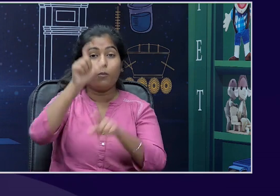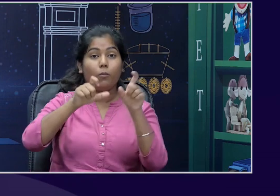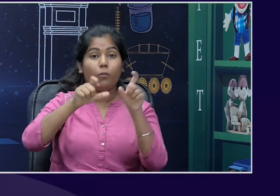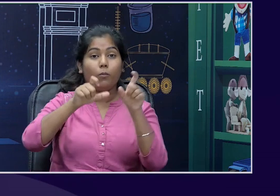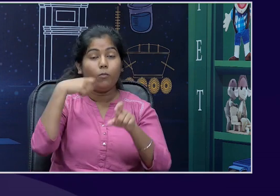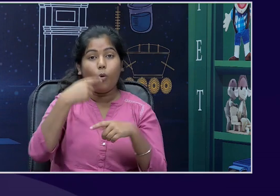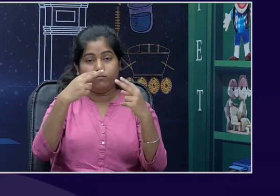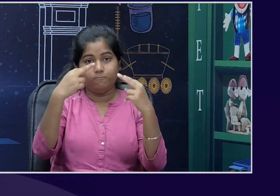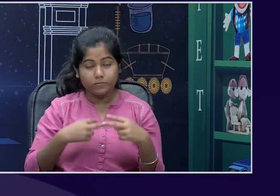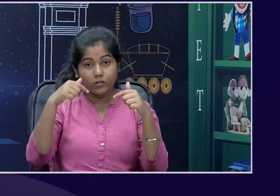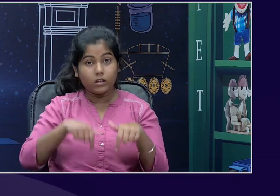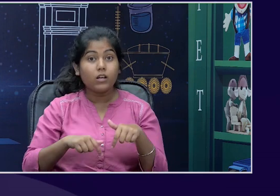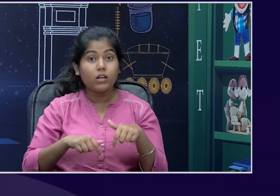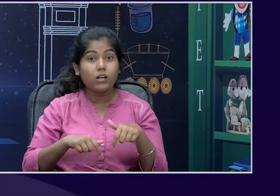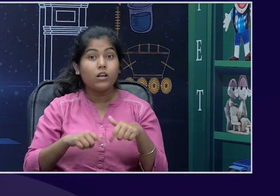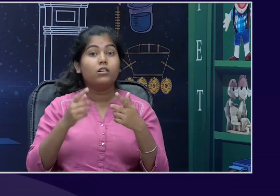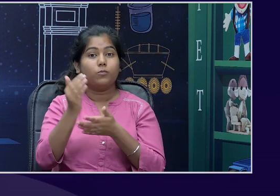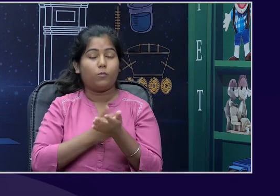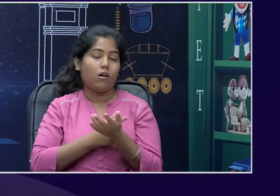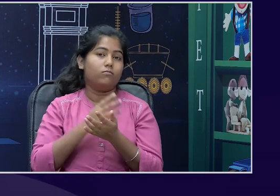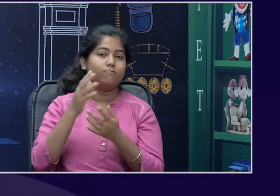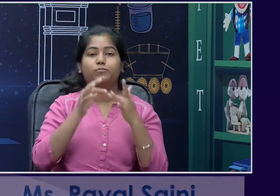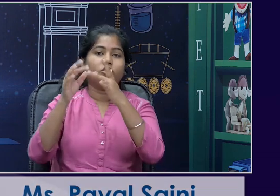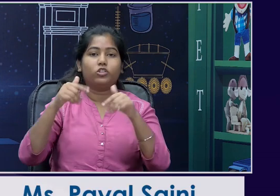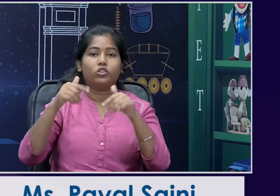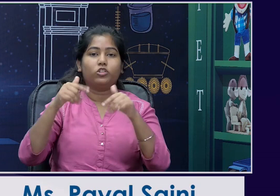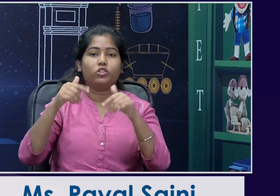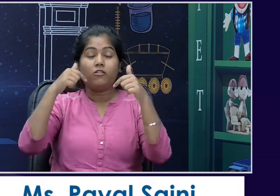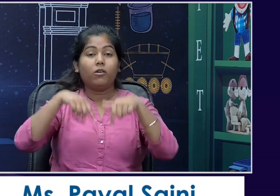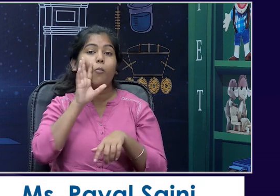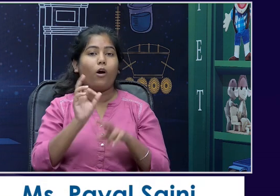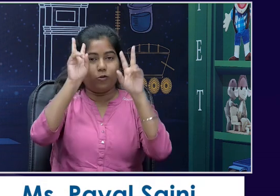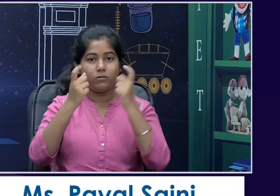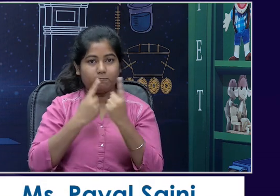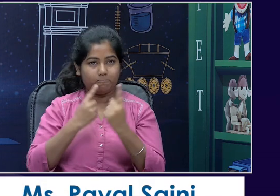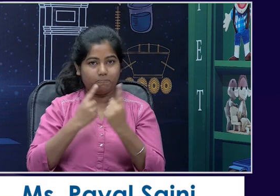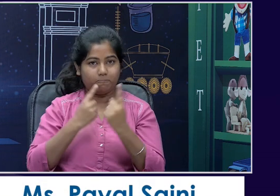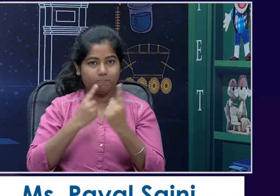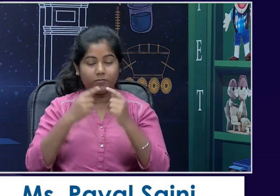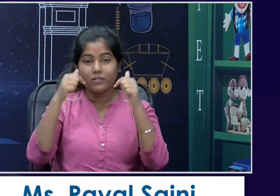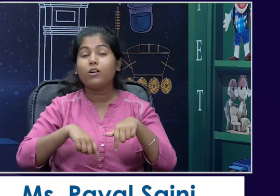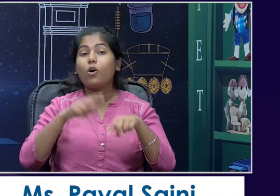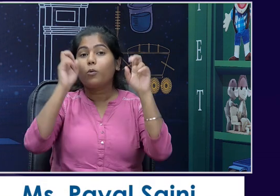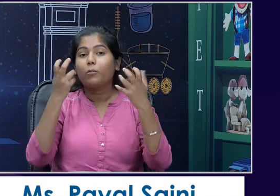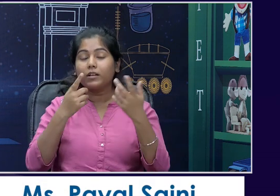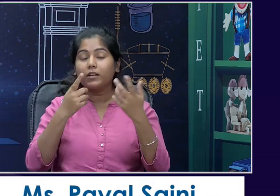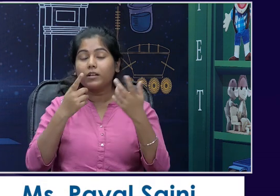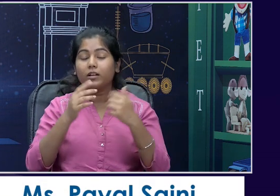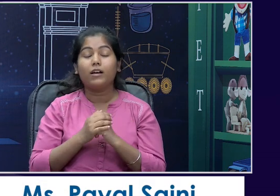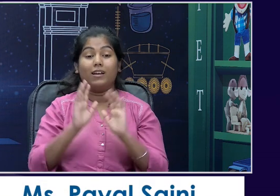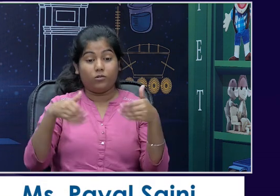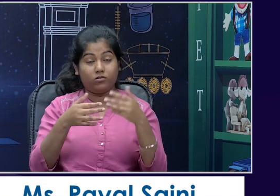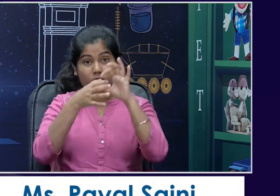बता दें कि आज का ये सेशन खास है। आज हम एक बहुत ही इंपॉर्टेंट टॉपिक पे बात करने वाले हैं। आज का हमारा टॉपिक है इंट्रोडक्शन टू